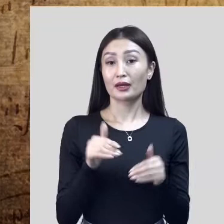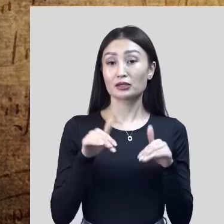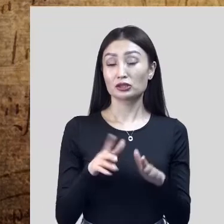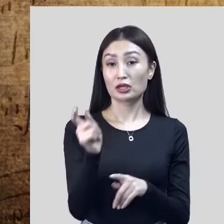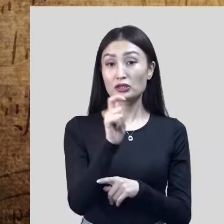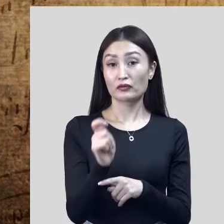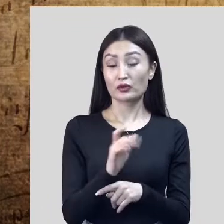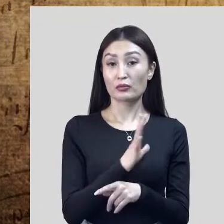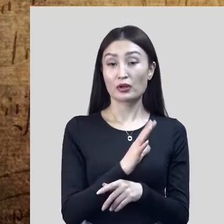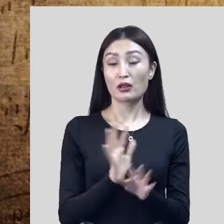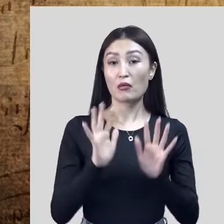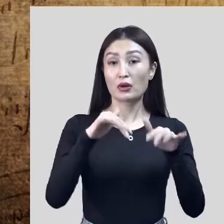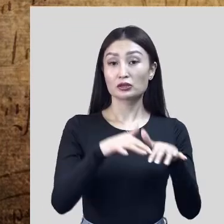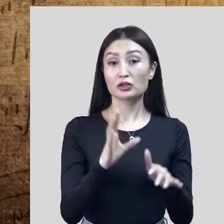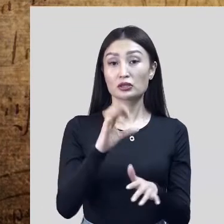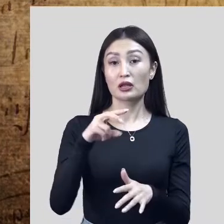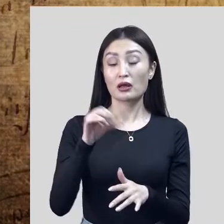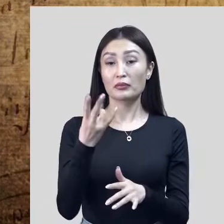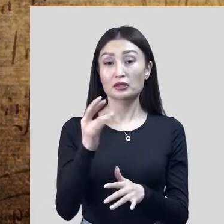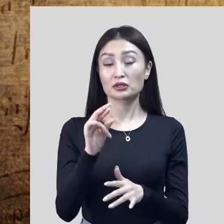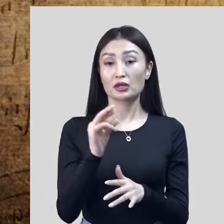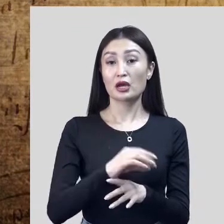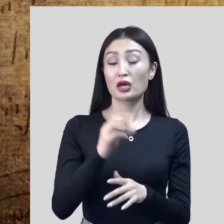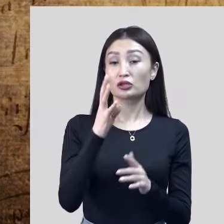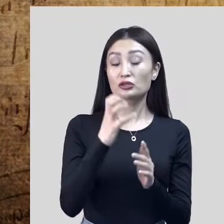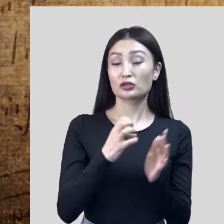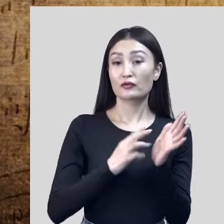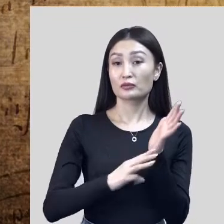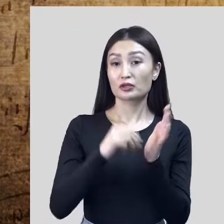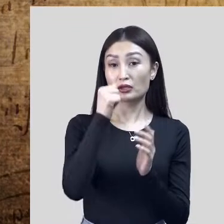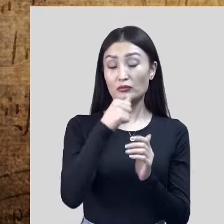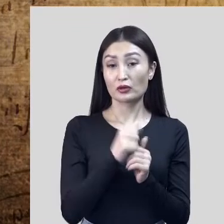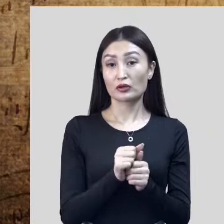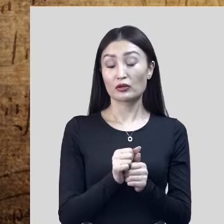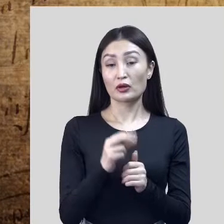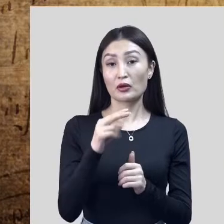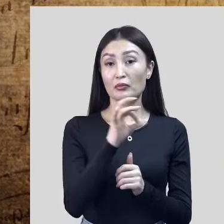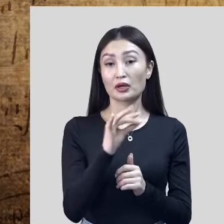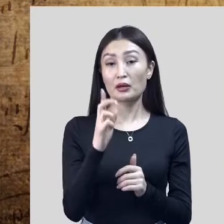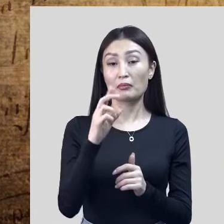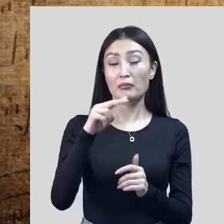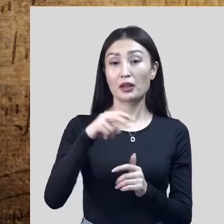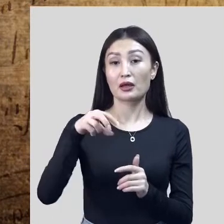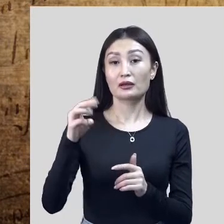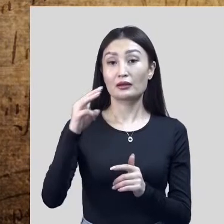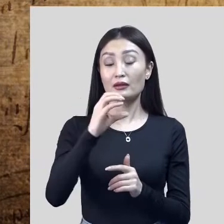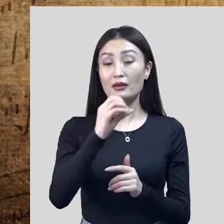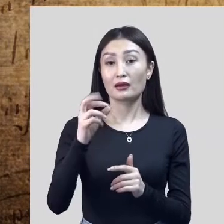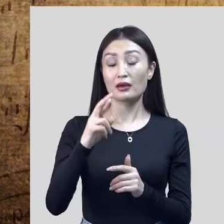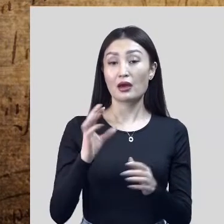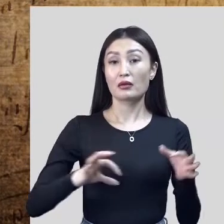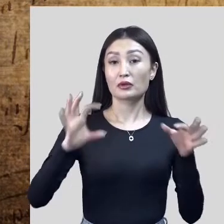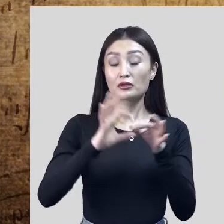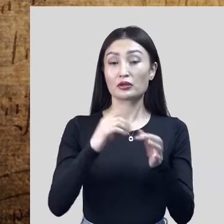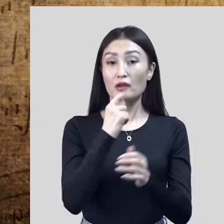Решающей битвой было морское Саламинское сражение 480 года н.э. В битве при Платеях объединенные войска